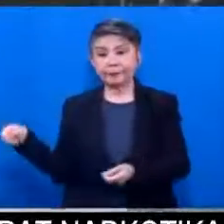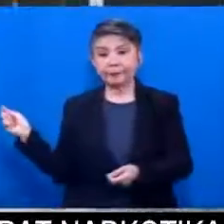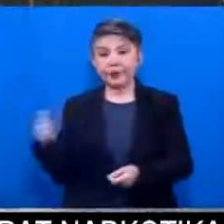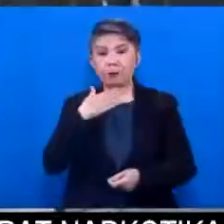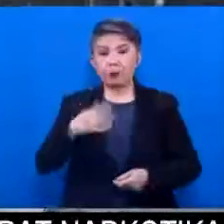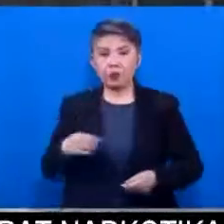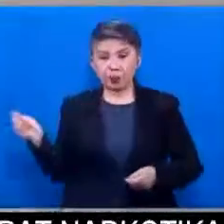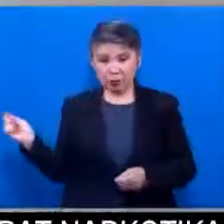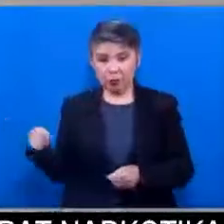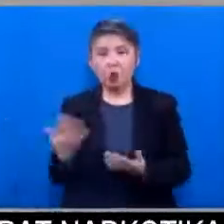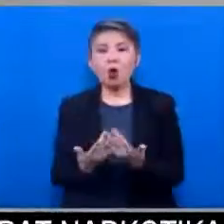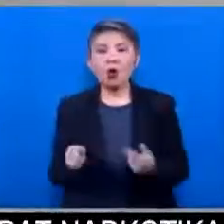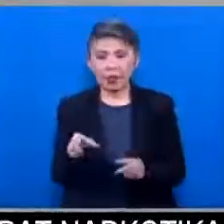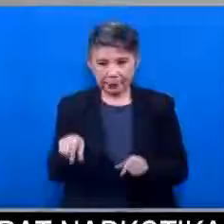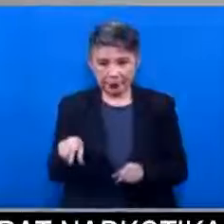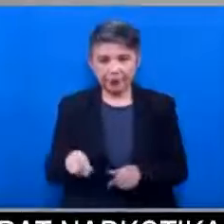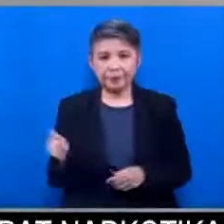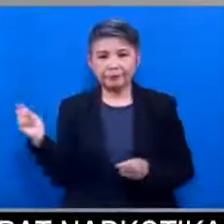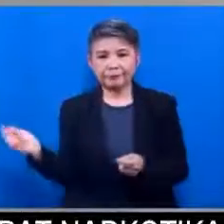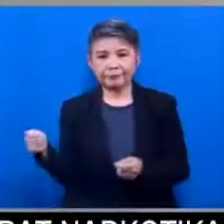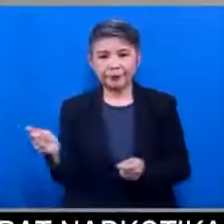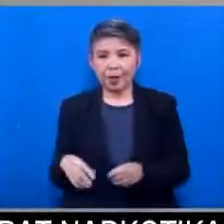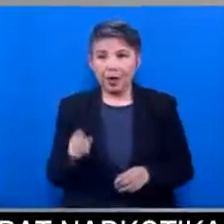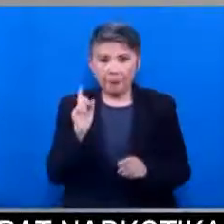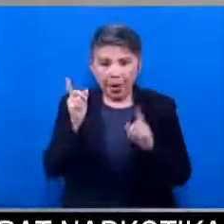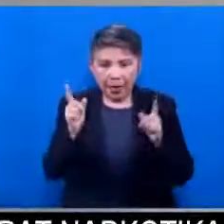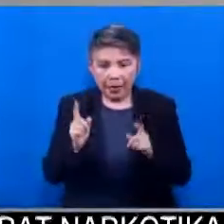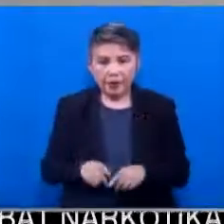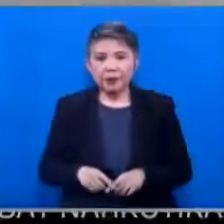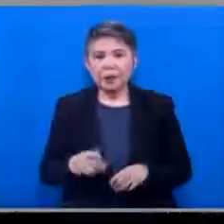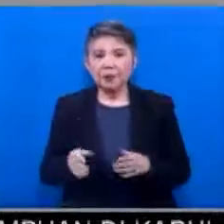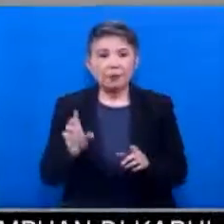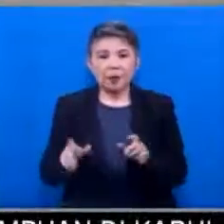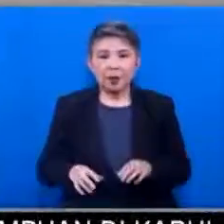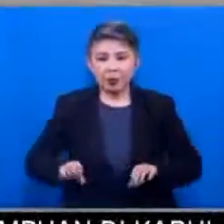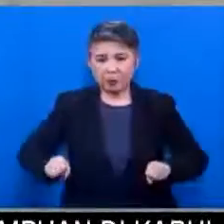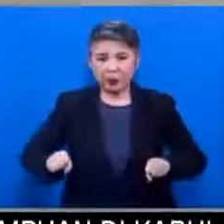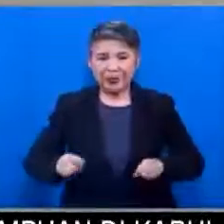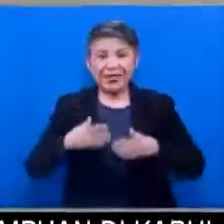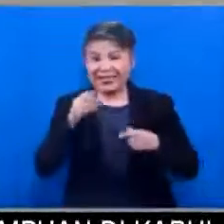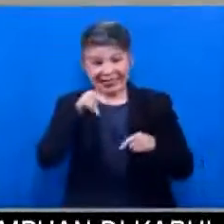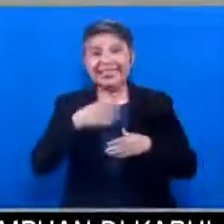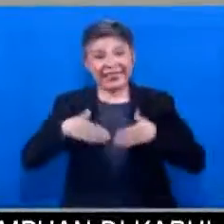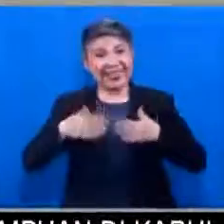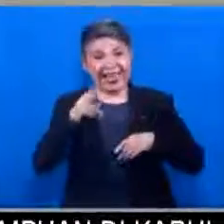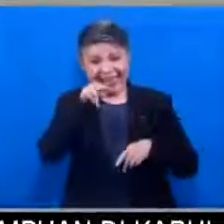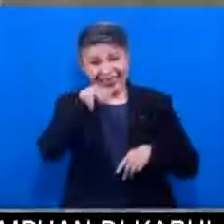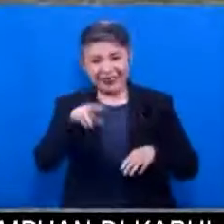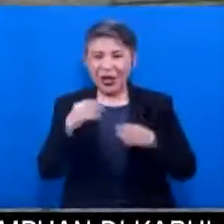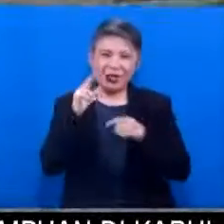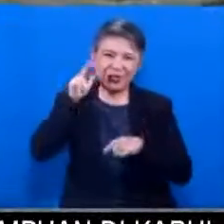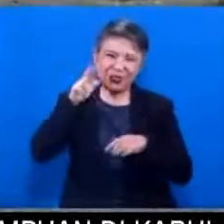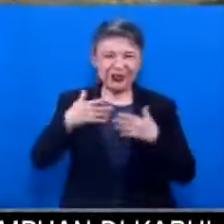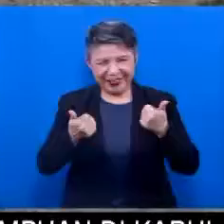pemiliknya yang juga warga daerah ini walau dianggap membahayakan pengguna jalan sejumlah pengendara mengaku terhibur dan menganggapnya sebagai